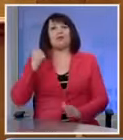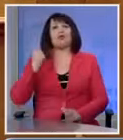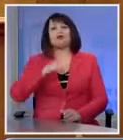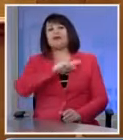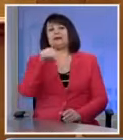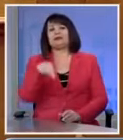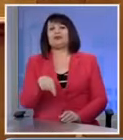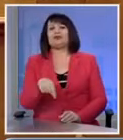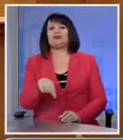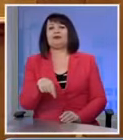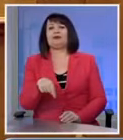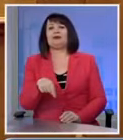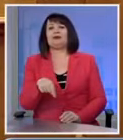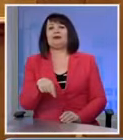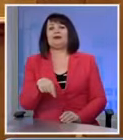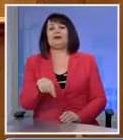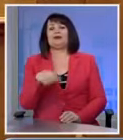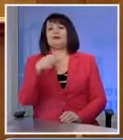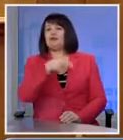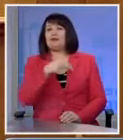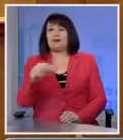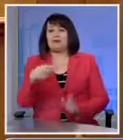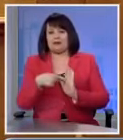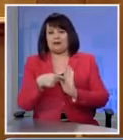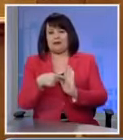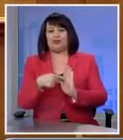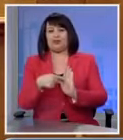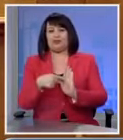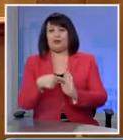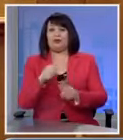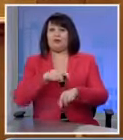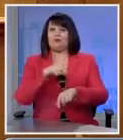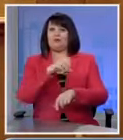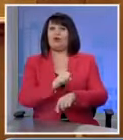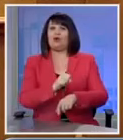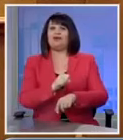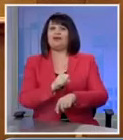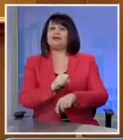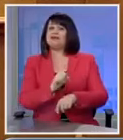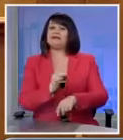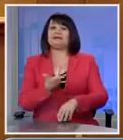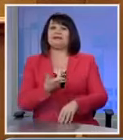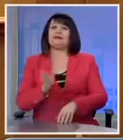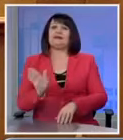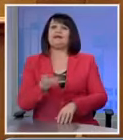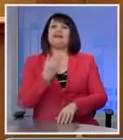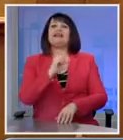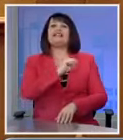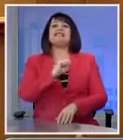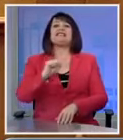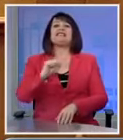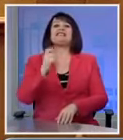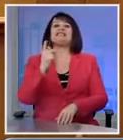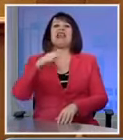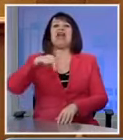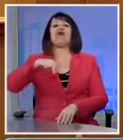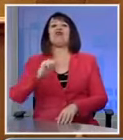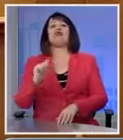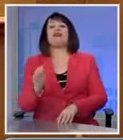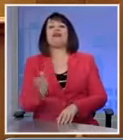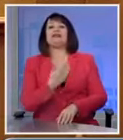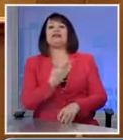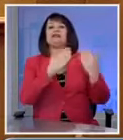σήμερα που ανεδείχθηκε αυτό το θέμα προλάβατε να απομπέψετε τον κύριο Σκλαβούνη από τη θέση